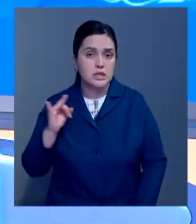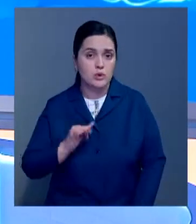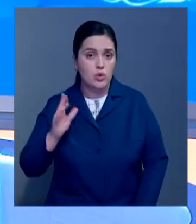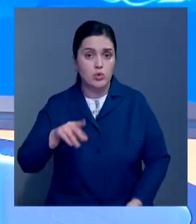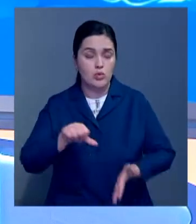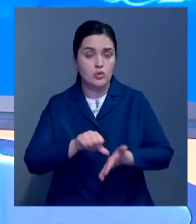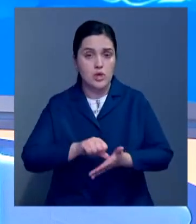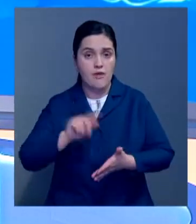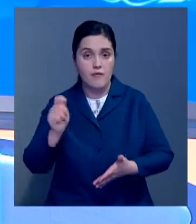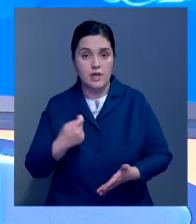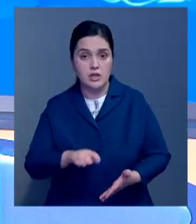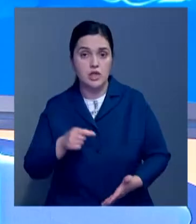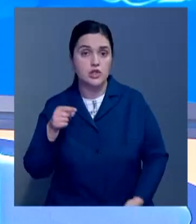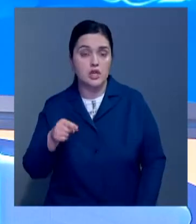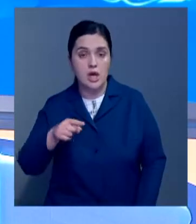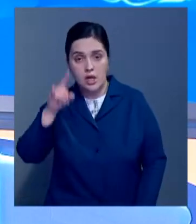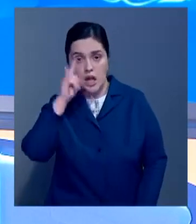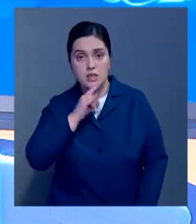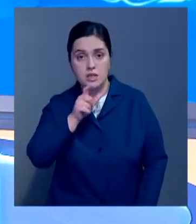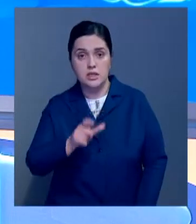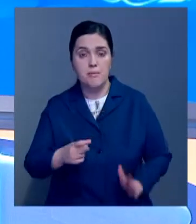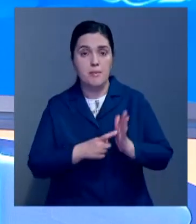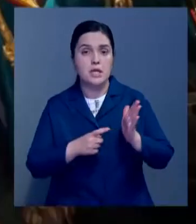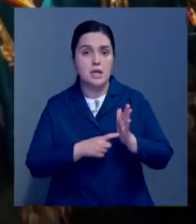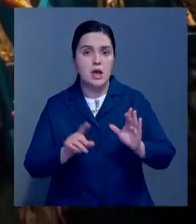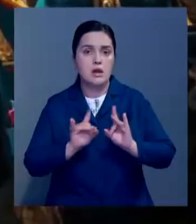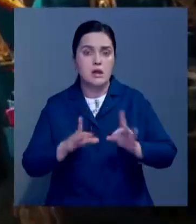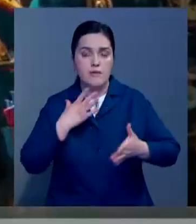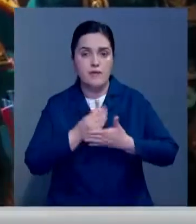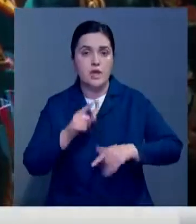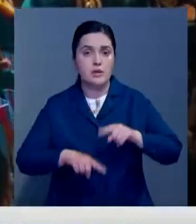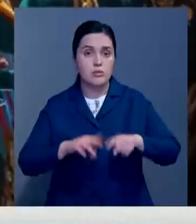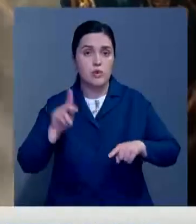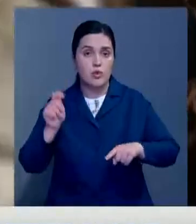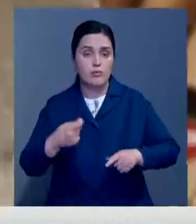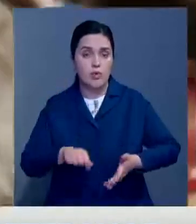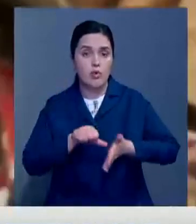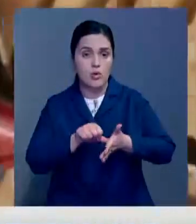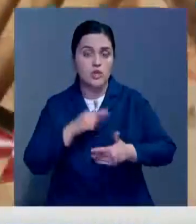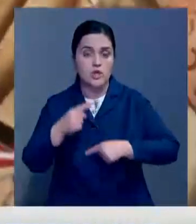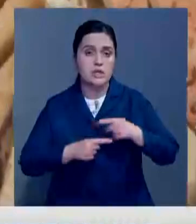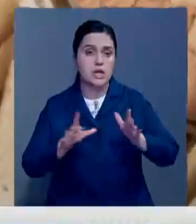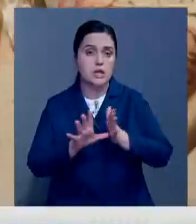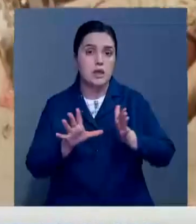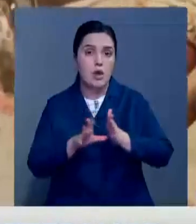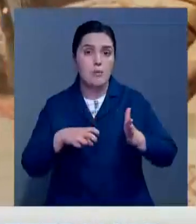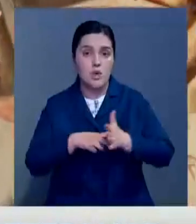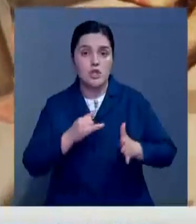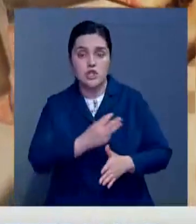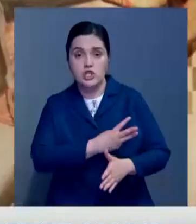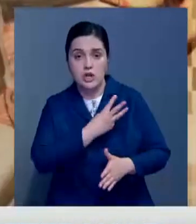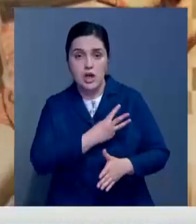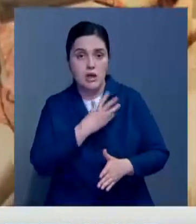соотечественниках еще свыше тысячи казахстанцев поделились рассказами о своих родных на фронте через электронную почту и